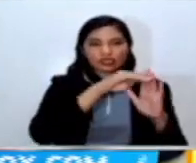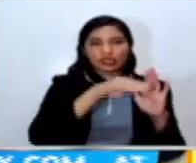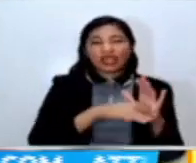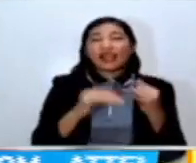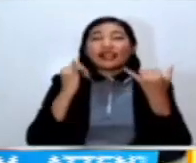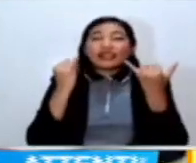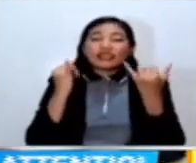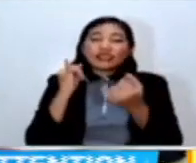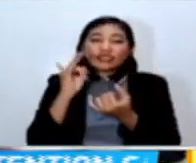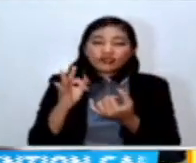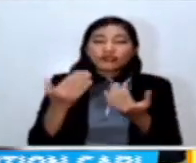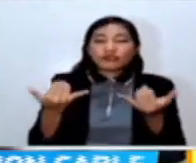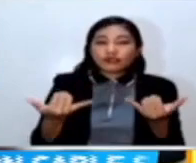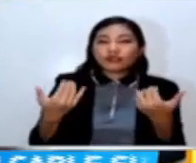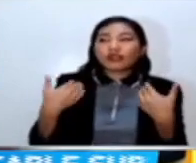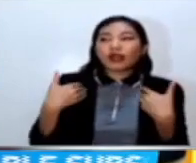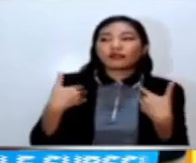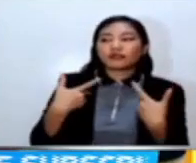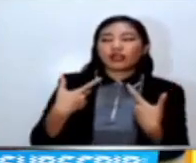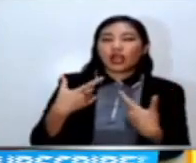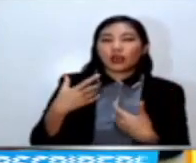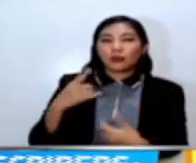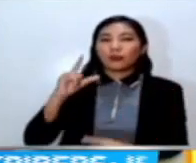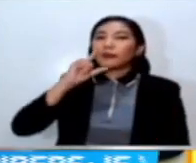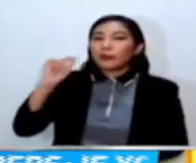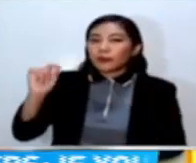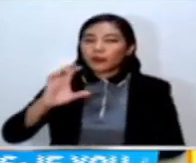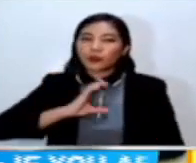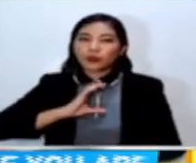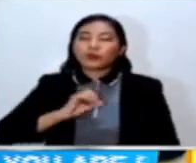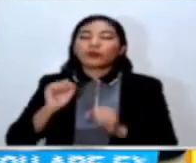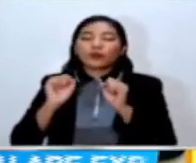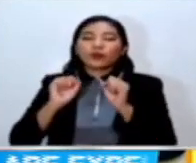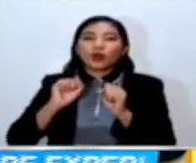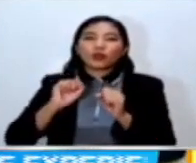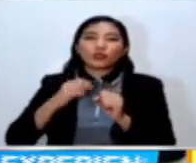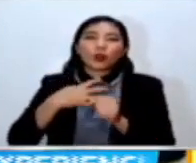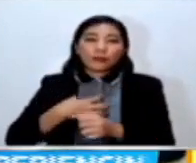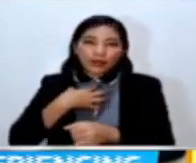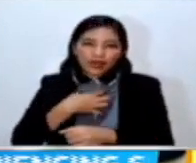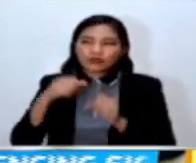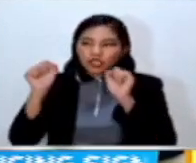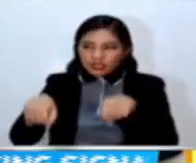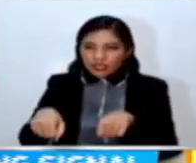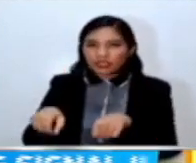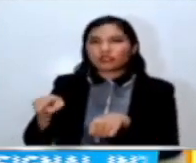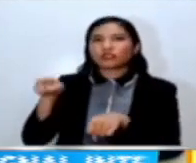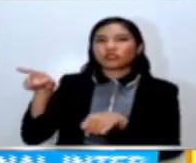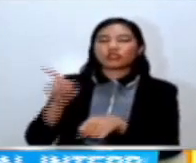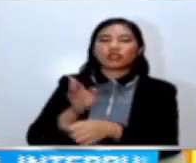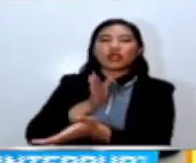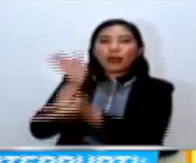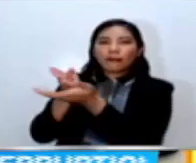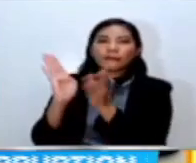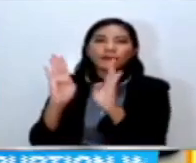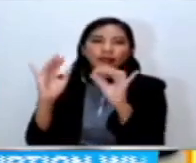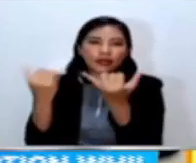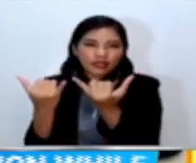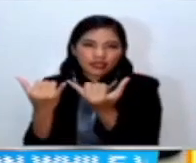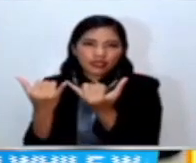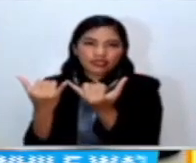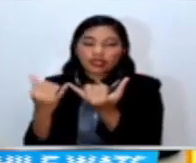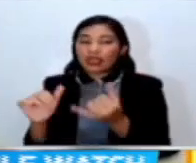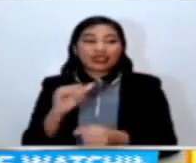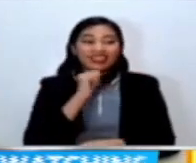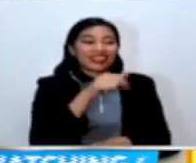pwede rin pong dalihin yan sa barangay o sa local government unit, pero hindi po doon sa distribution point para nga po hindi magkaroon ng